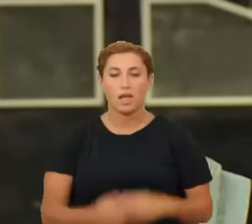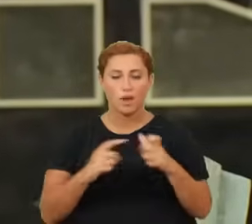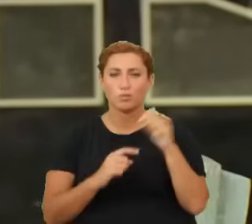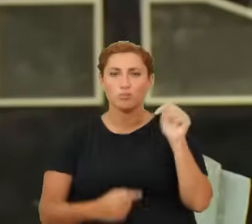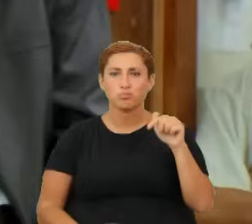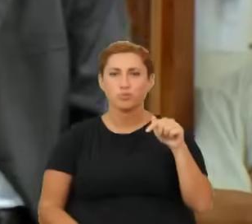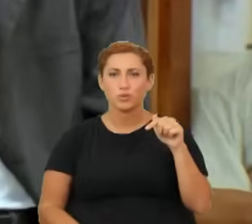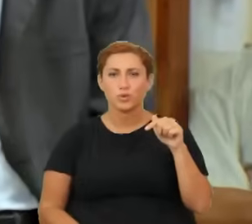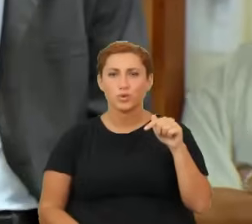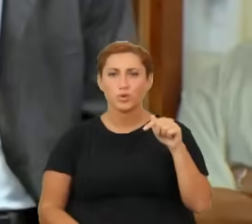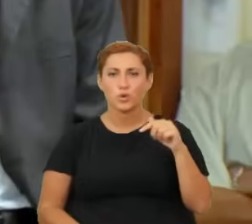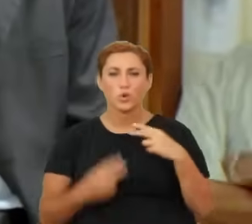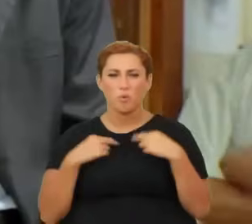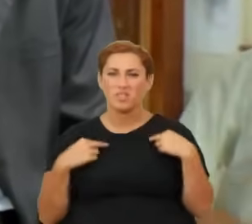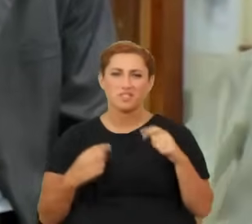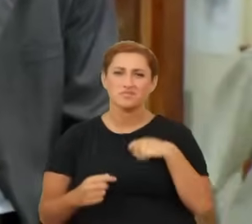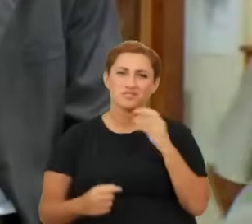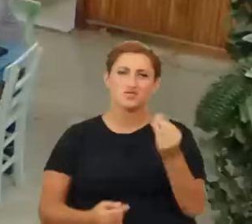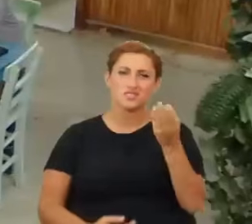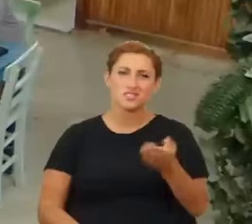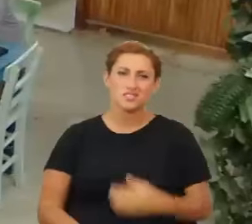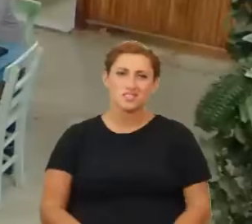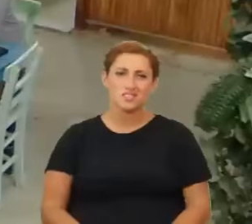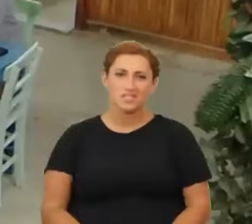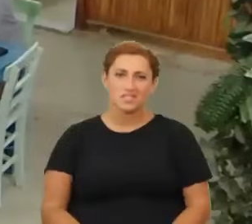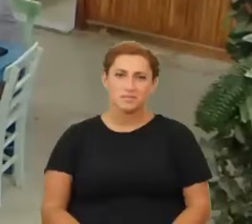Ergun bu gömlek ne ayak ya?